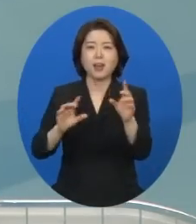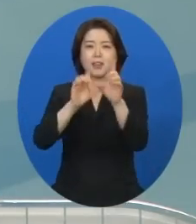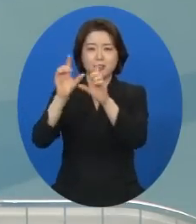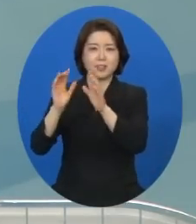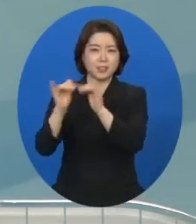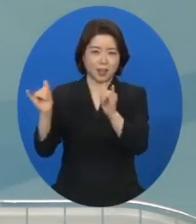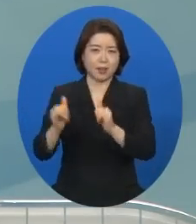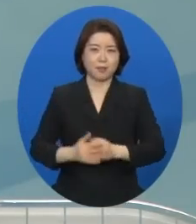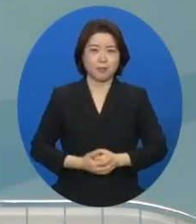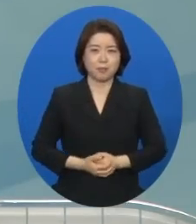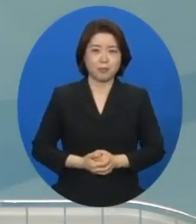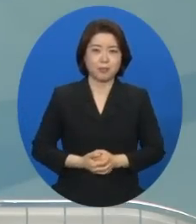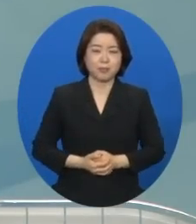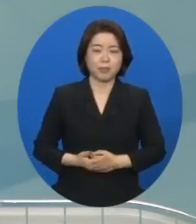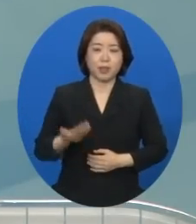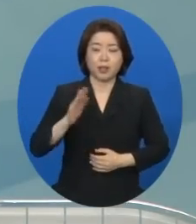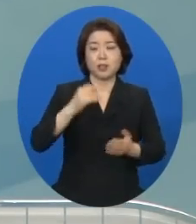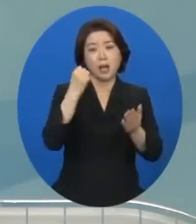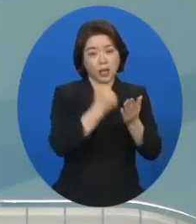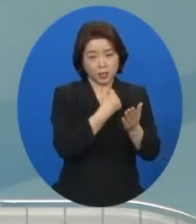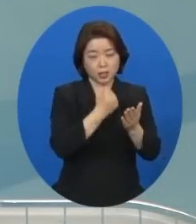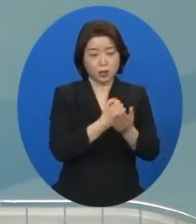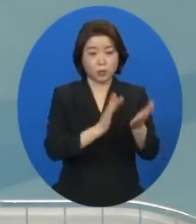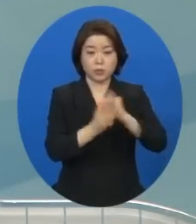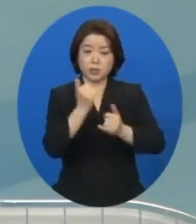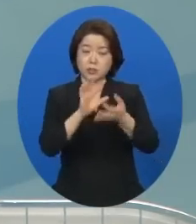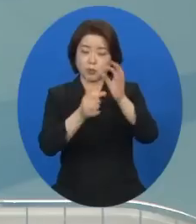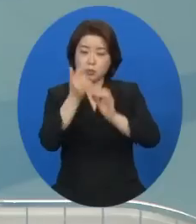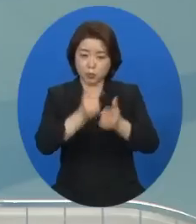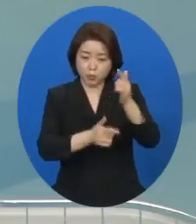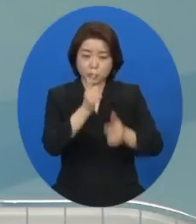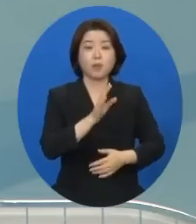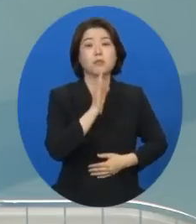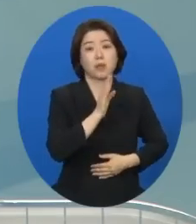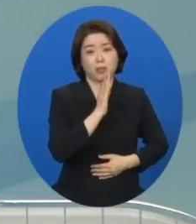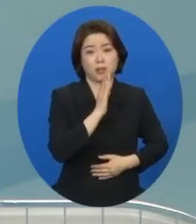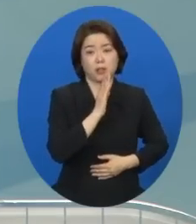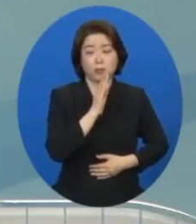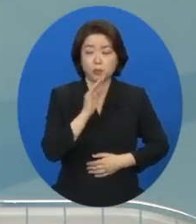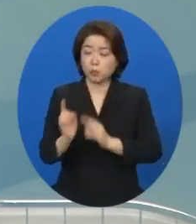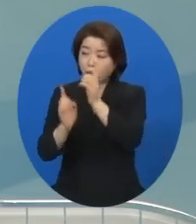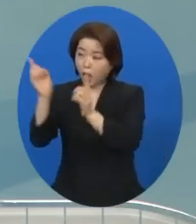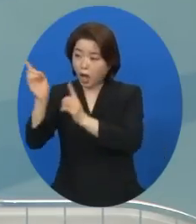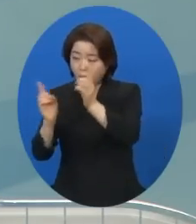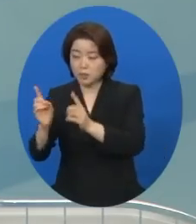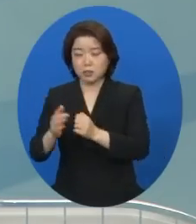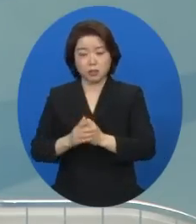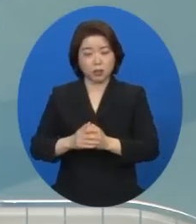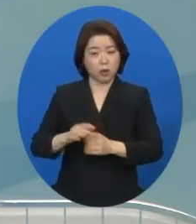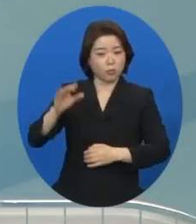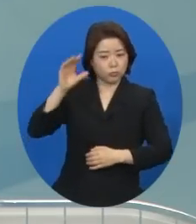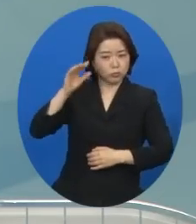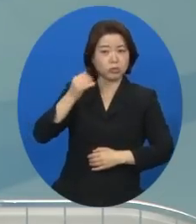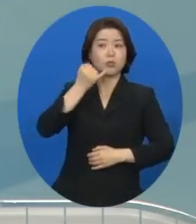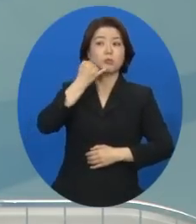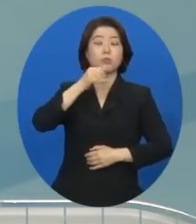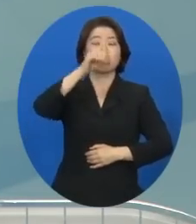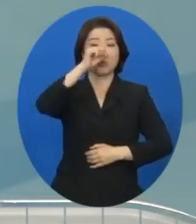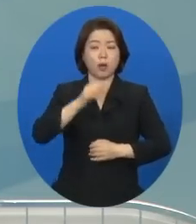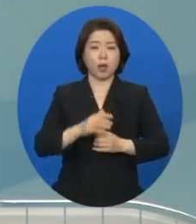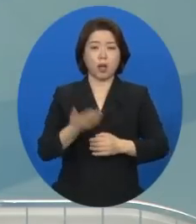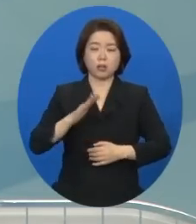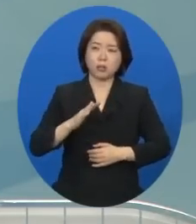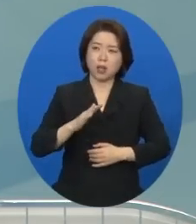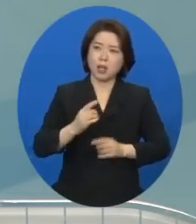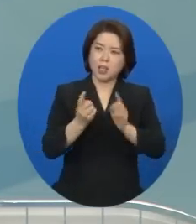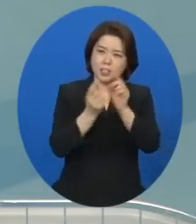안타깝게도 예수님이 포도나무고 우리는 가지라는 말씀이 듣기는 좋은데 전혀 실감이